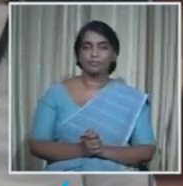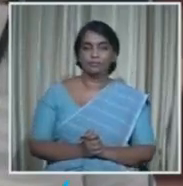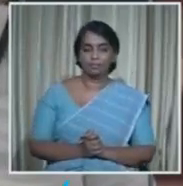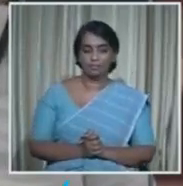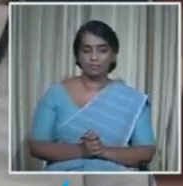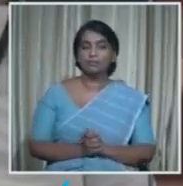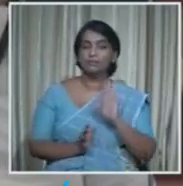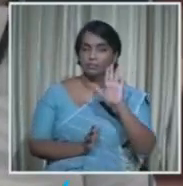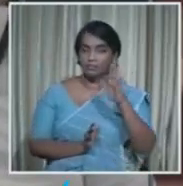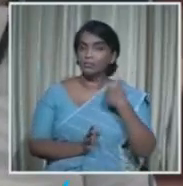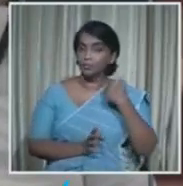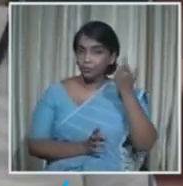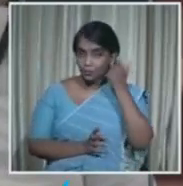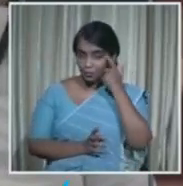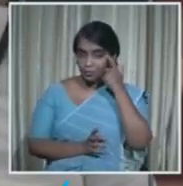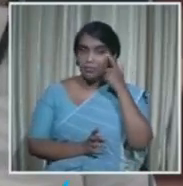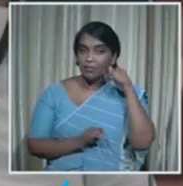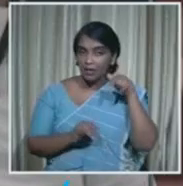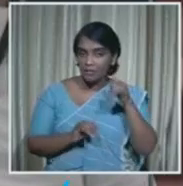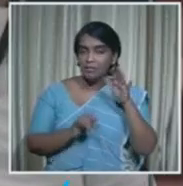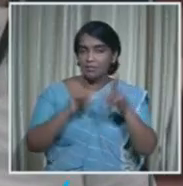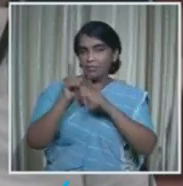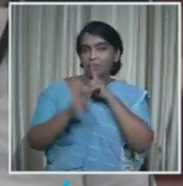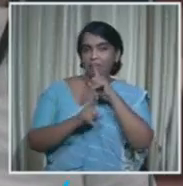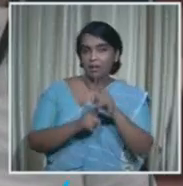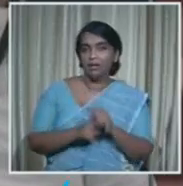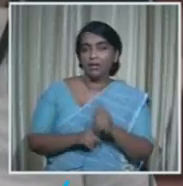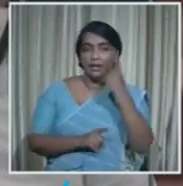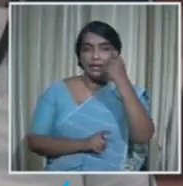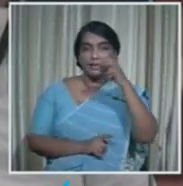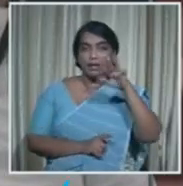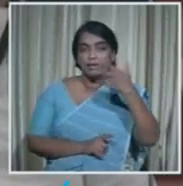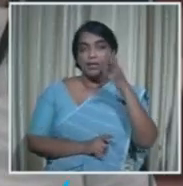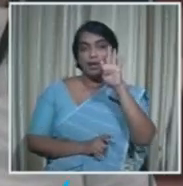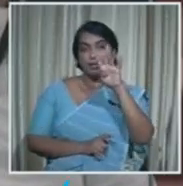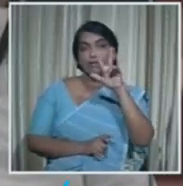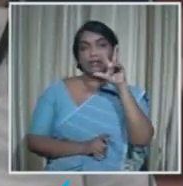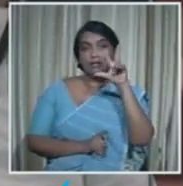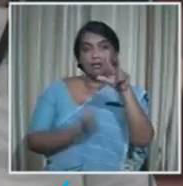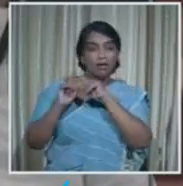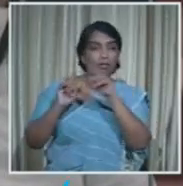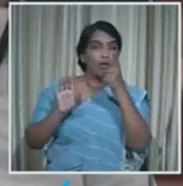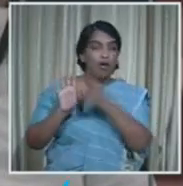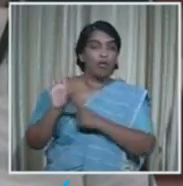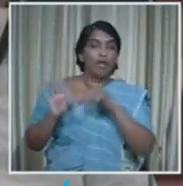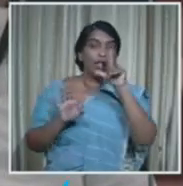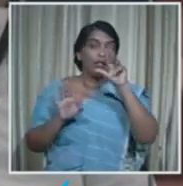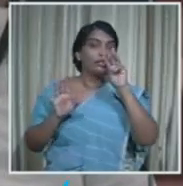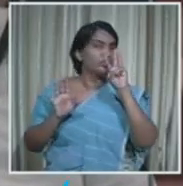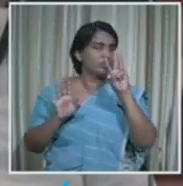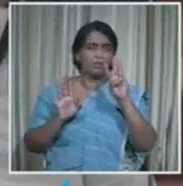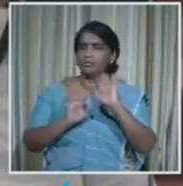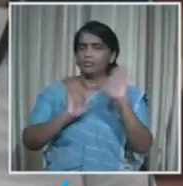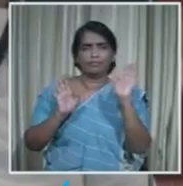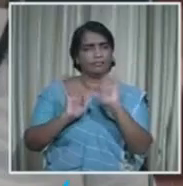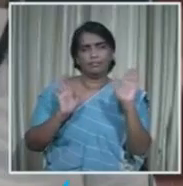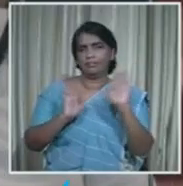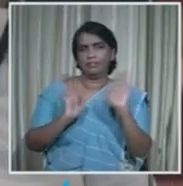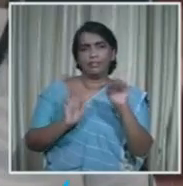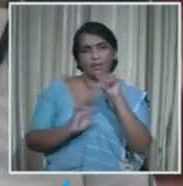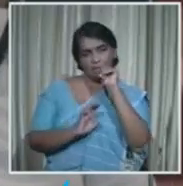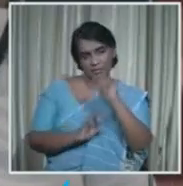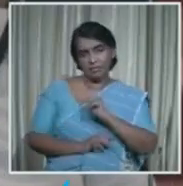Api dannawa deng samaharu kiyanna hadanawa 1948 indala avurudu 73ak kiya. Naha man pahadiliwama kiyenne.